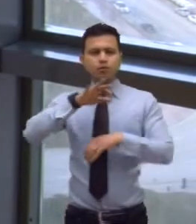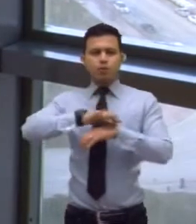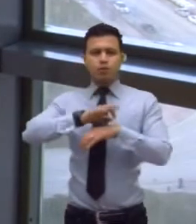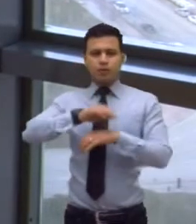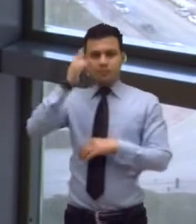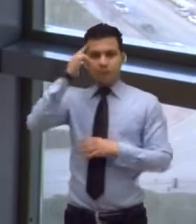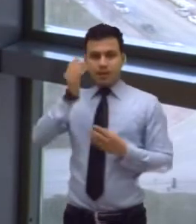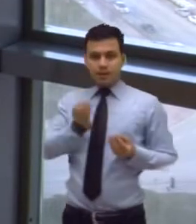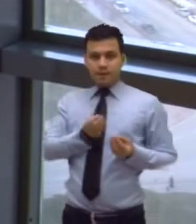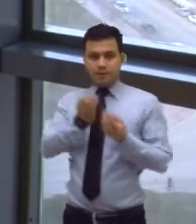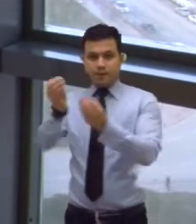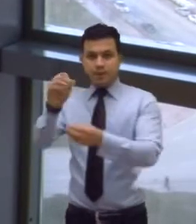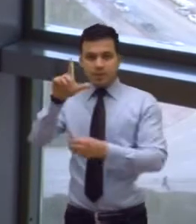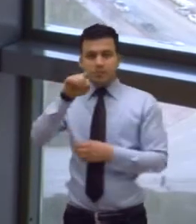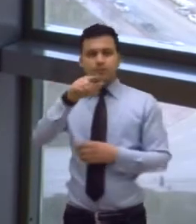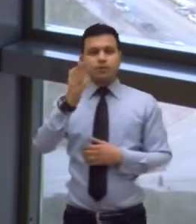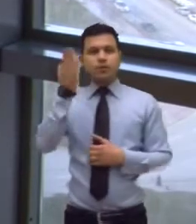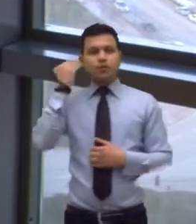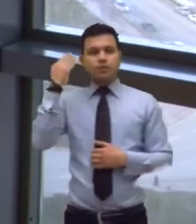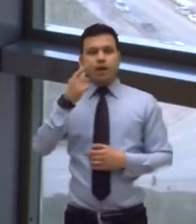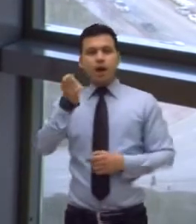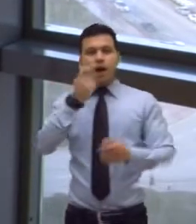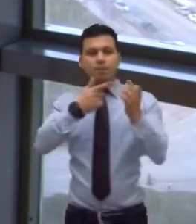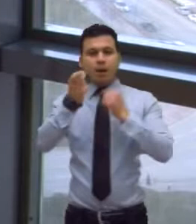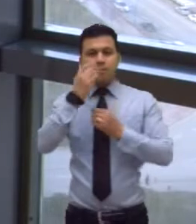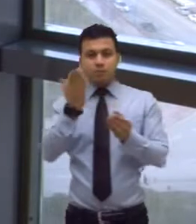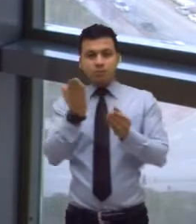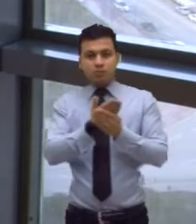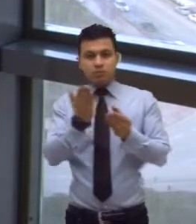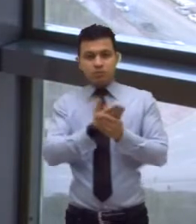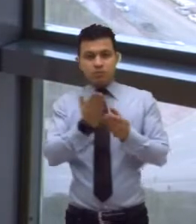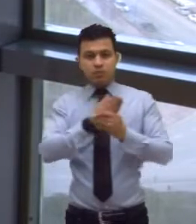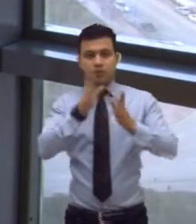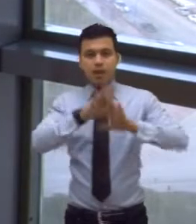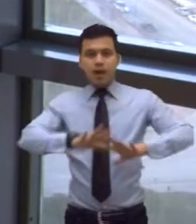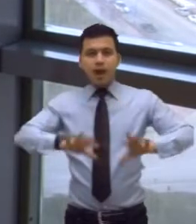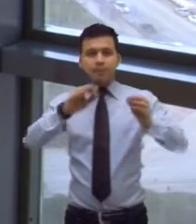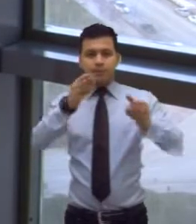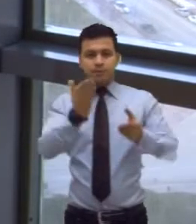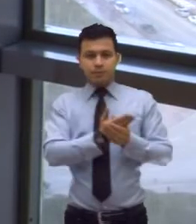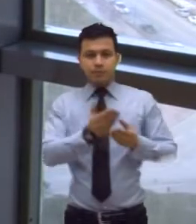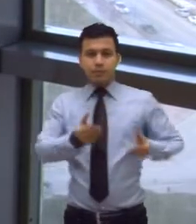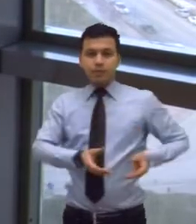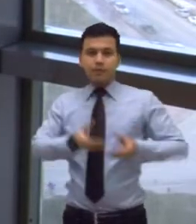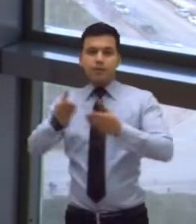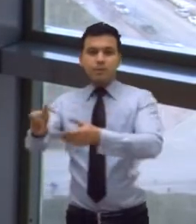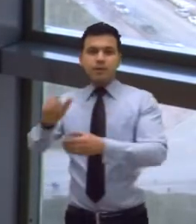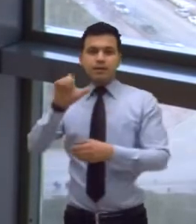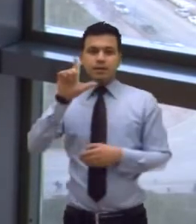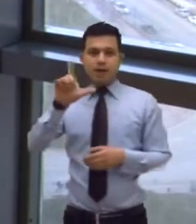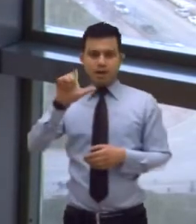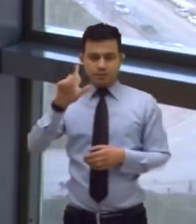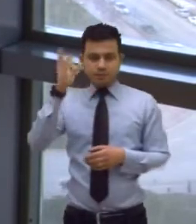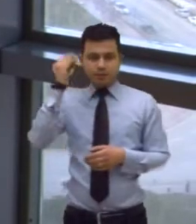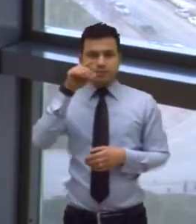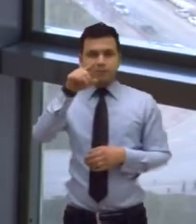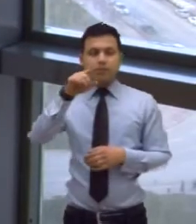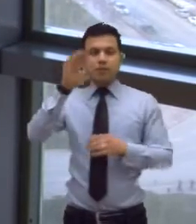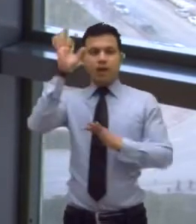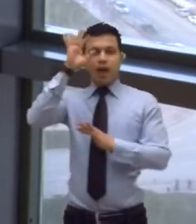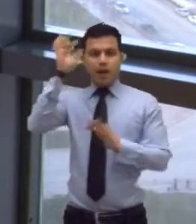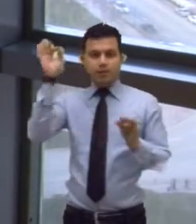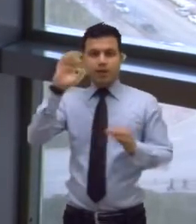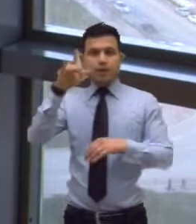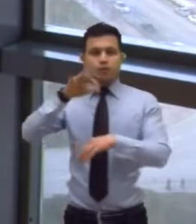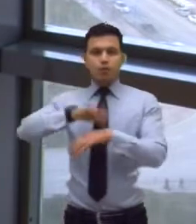ilgili hekimlerine bilgi vermeli ve yanlarında getirdikleri ilaçları servis hemşirelerine teslim etmelidirler. Hekim veya hemşirenizin